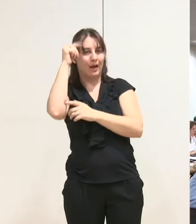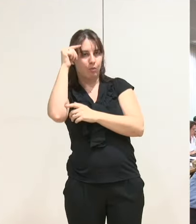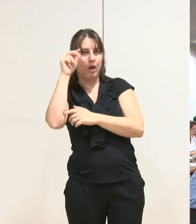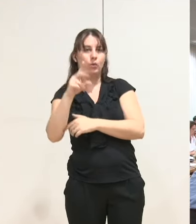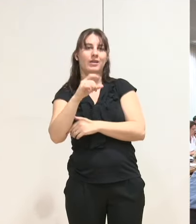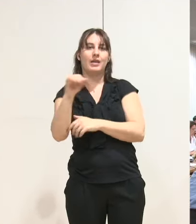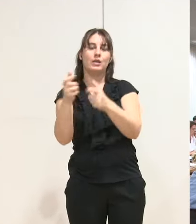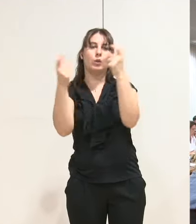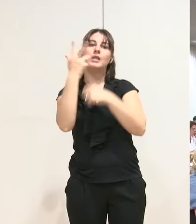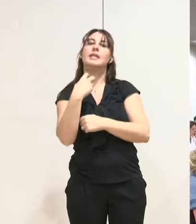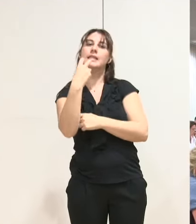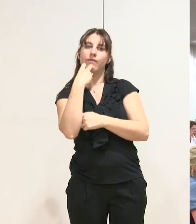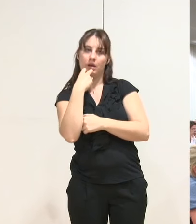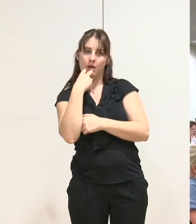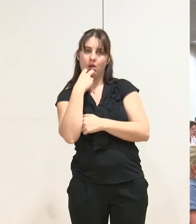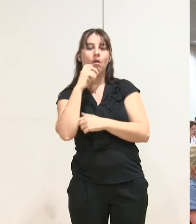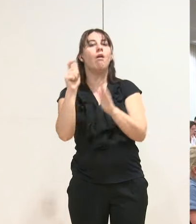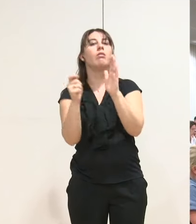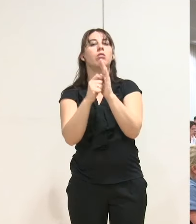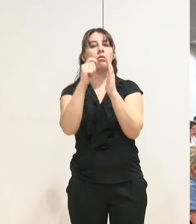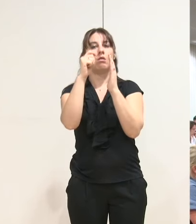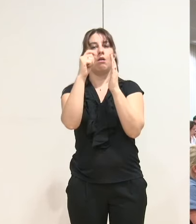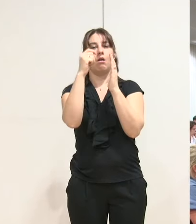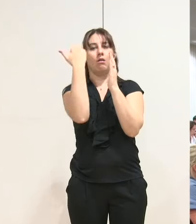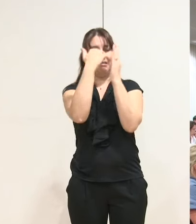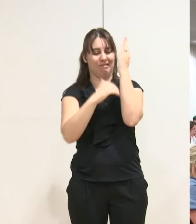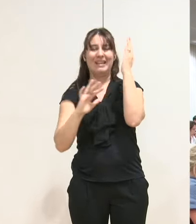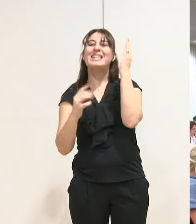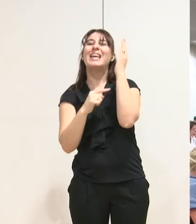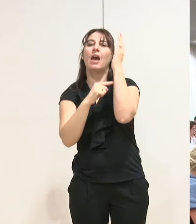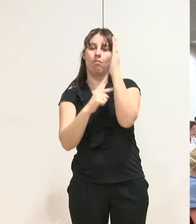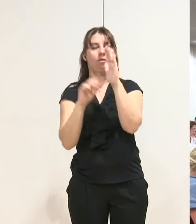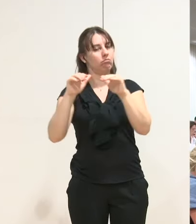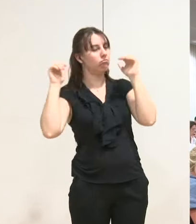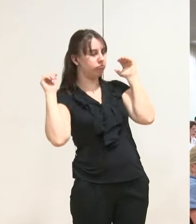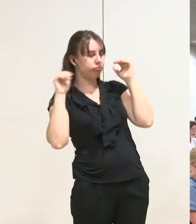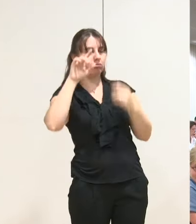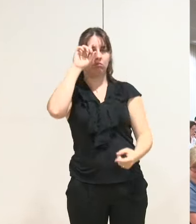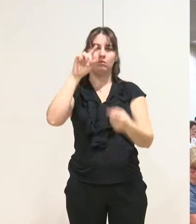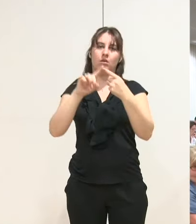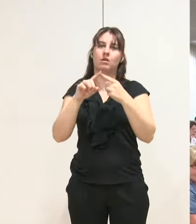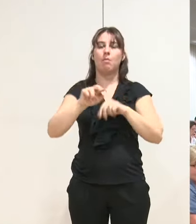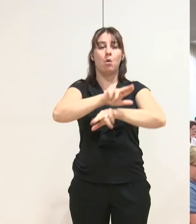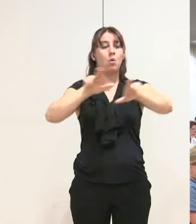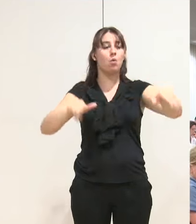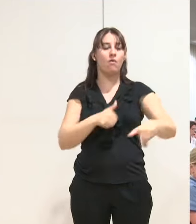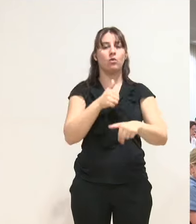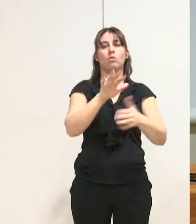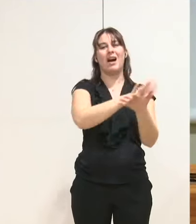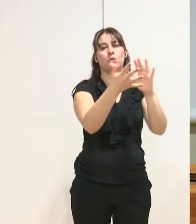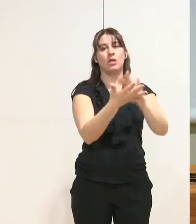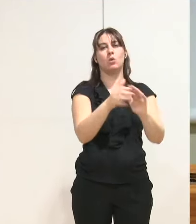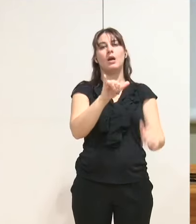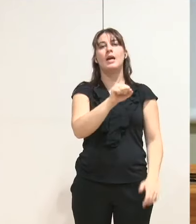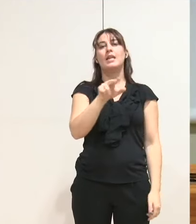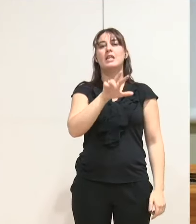udi société civile pour le 5e alinéa portant sur la convention avec issue de secours